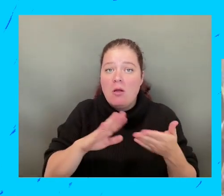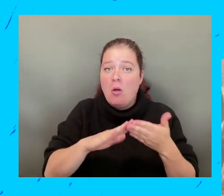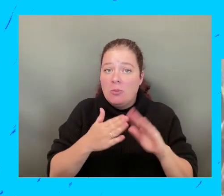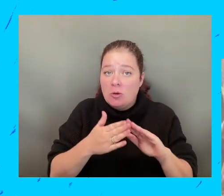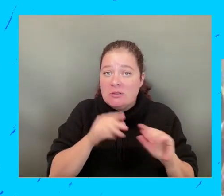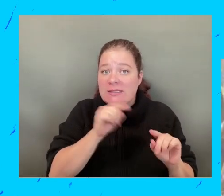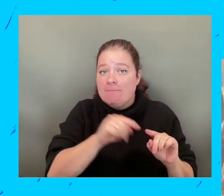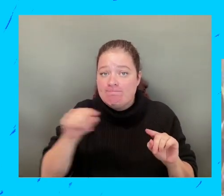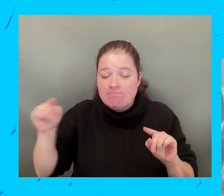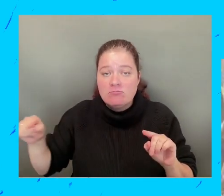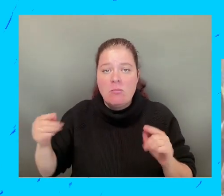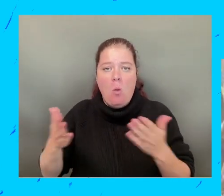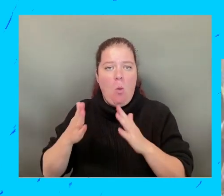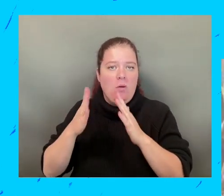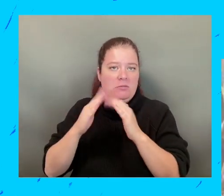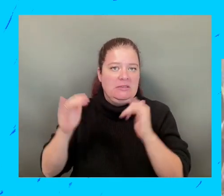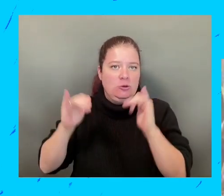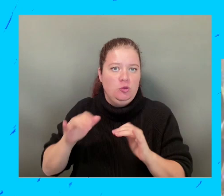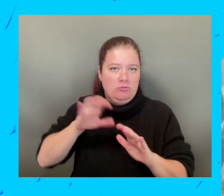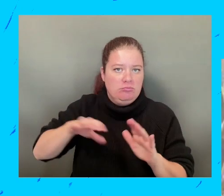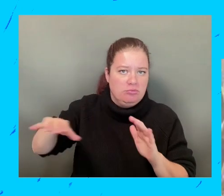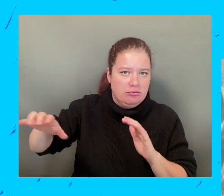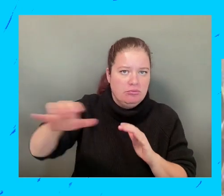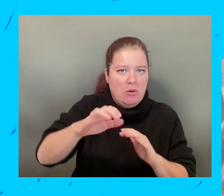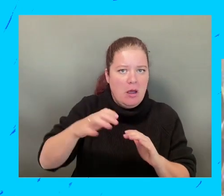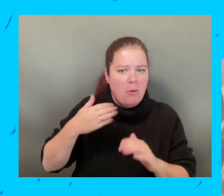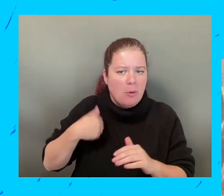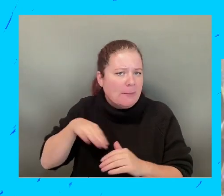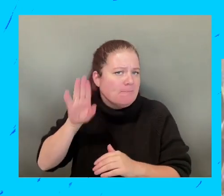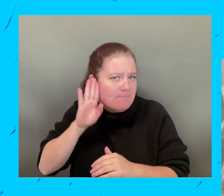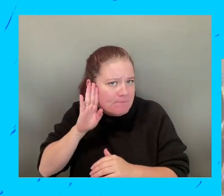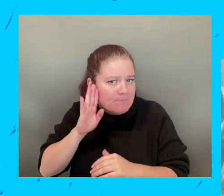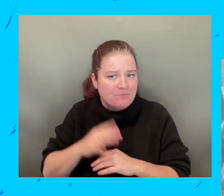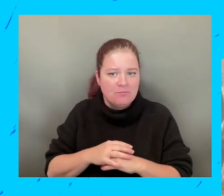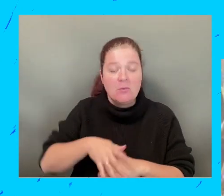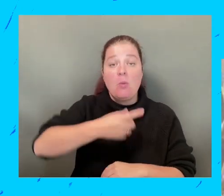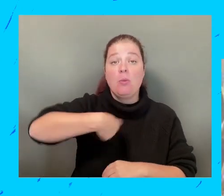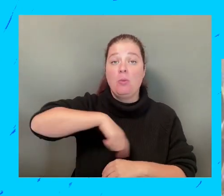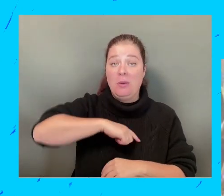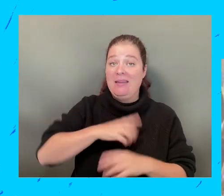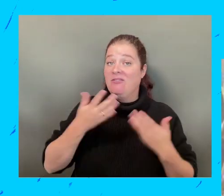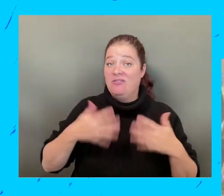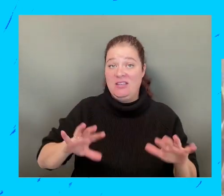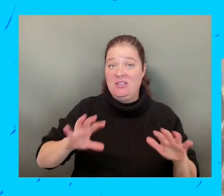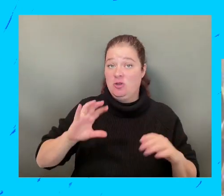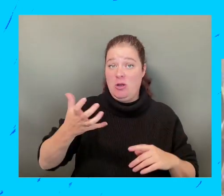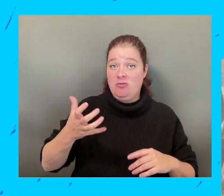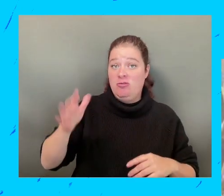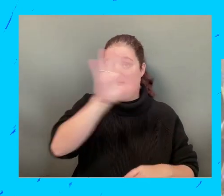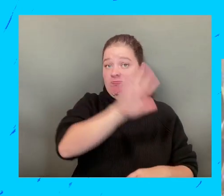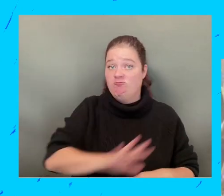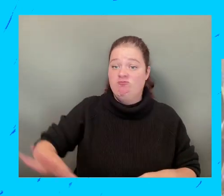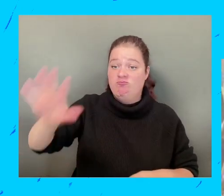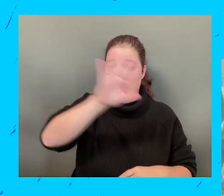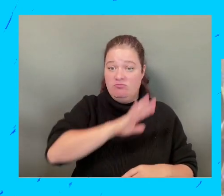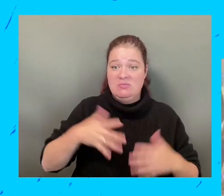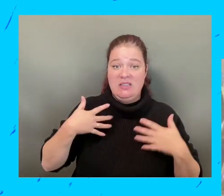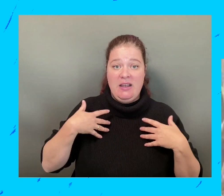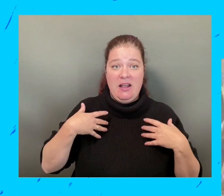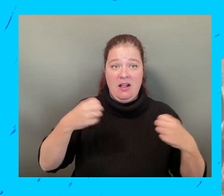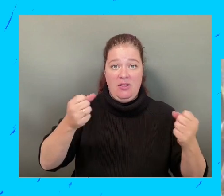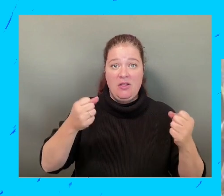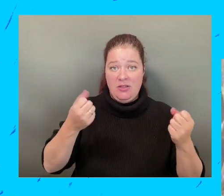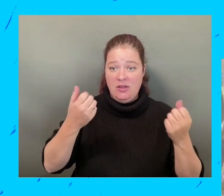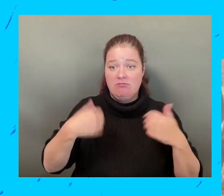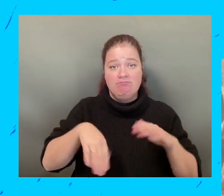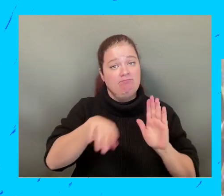les communautés et dans nos installations. Et dans notre territoire, nous avons un programme national mis